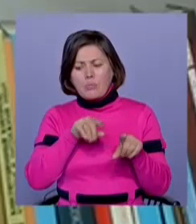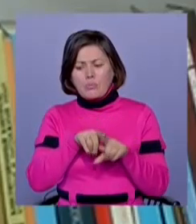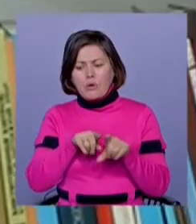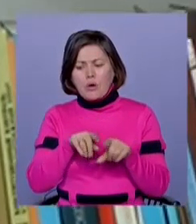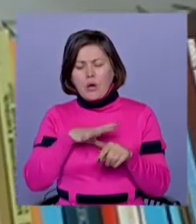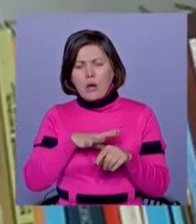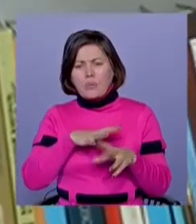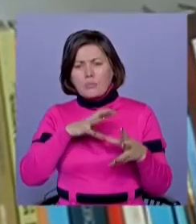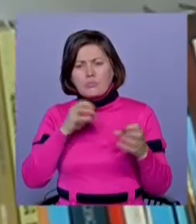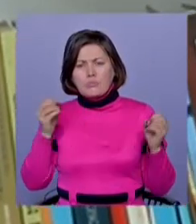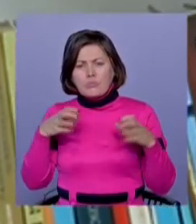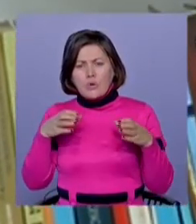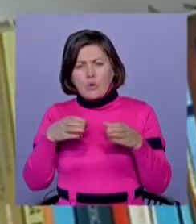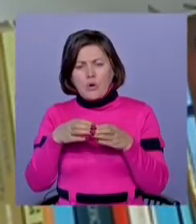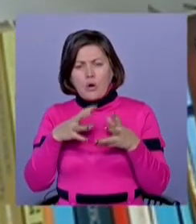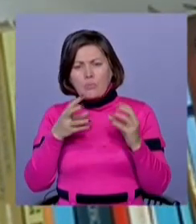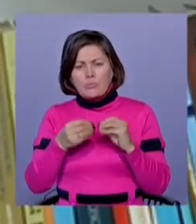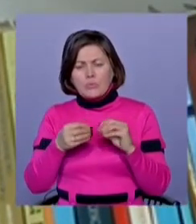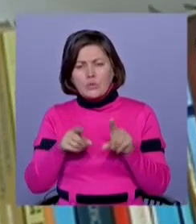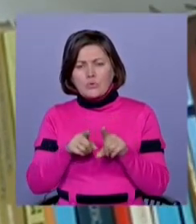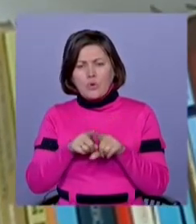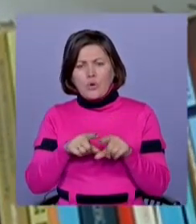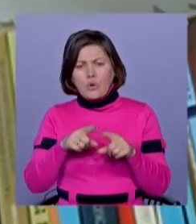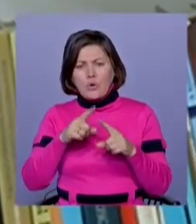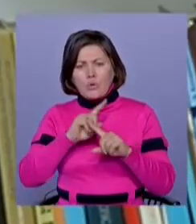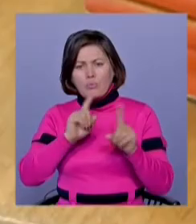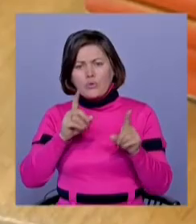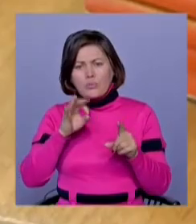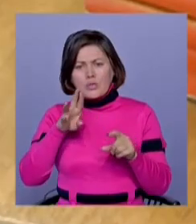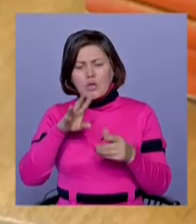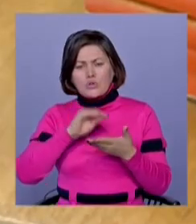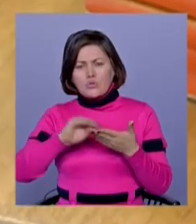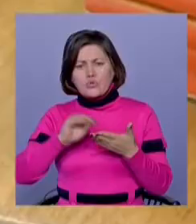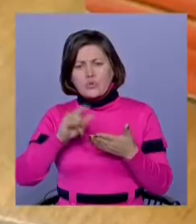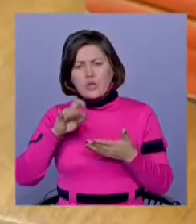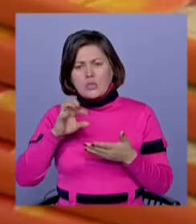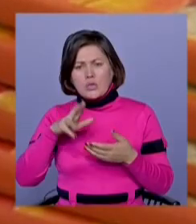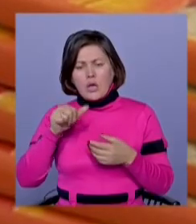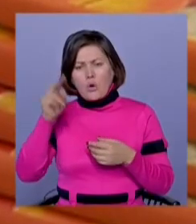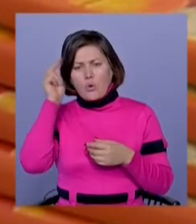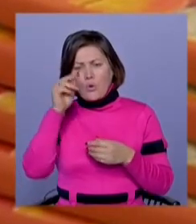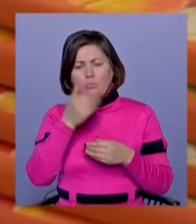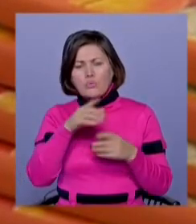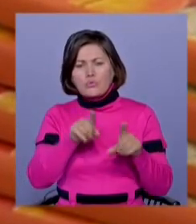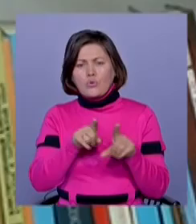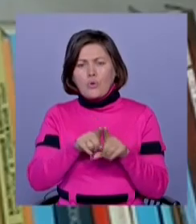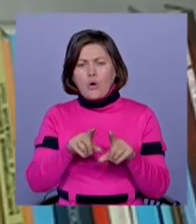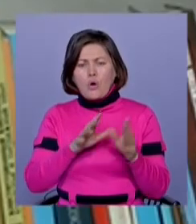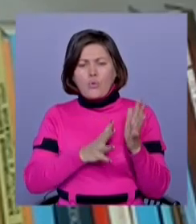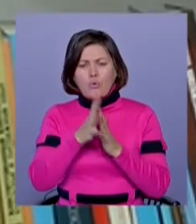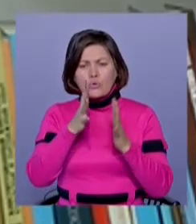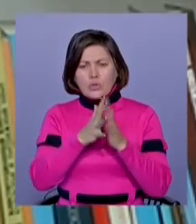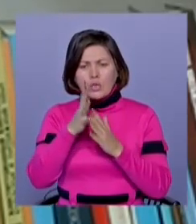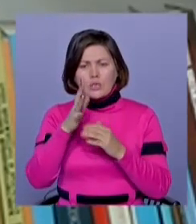барлығының басын қосқанда келіп, мультимедиалық журналистика шығады. Шәкірттеріміздің осылай